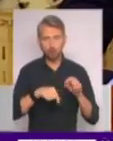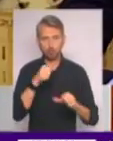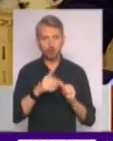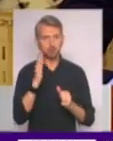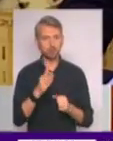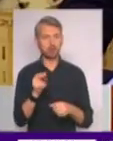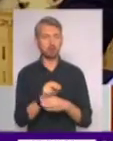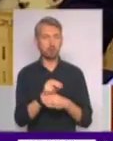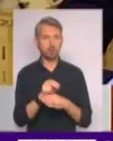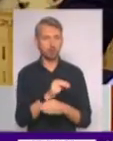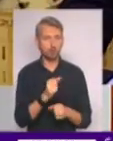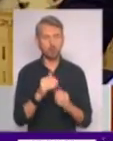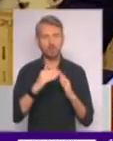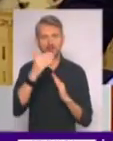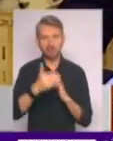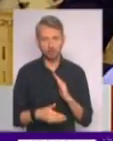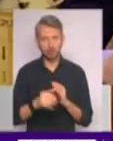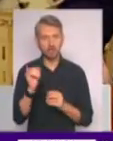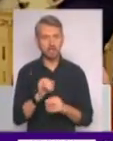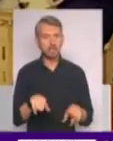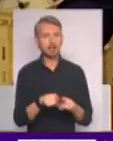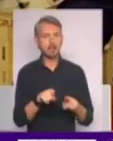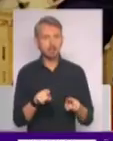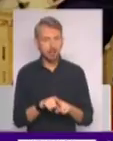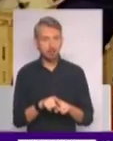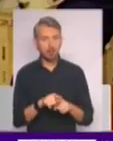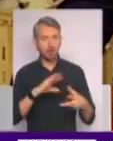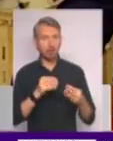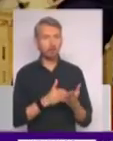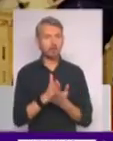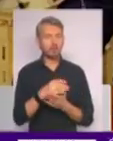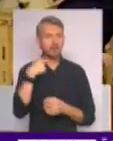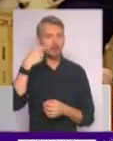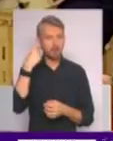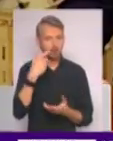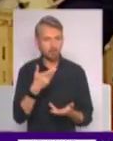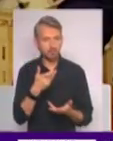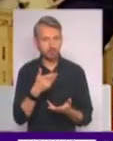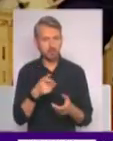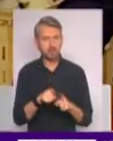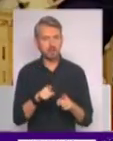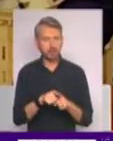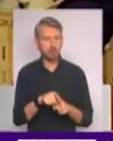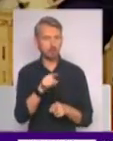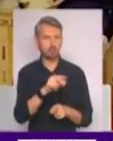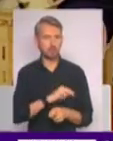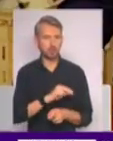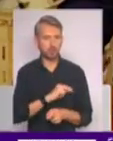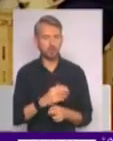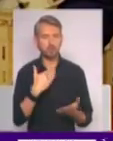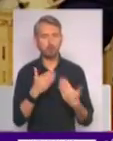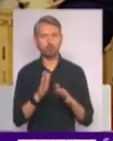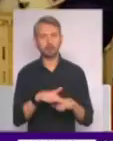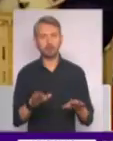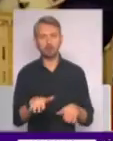здійснено ремонтні роботи фасаду. І так само, до речі, концепція Дарницького, там так само така концепція працює відносно